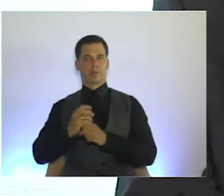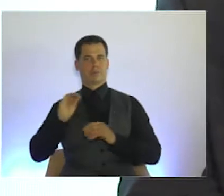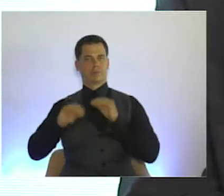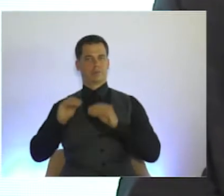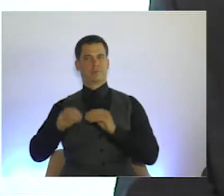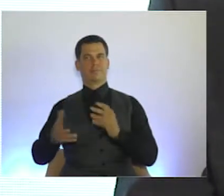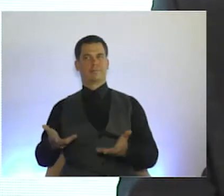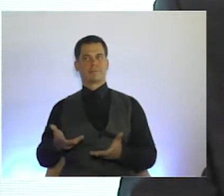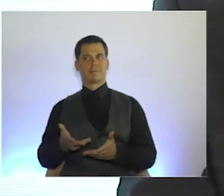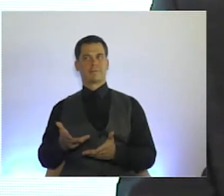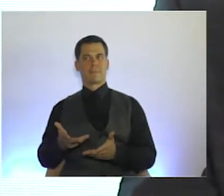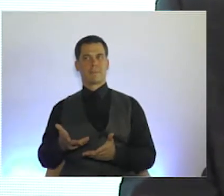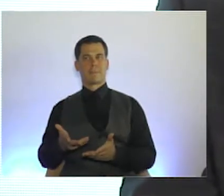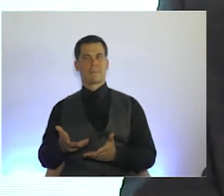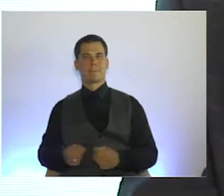że